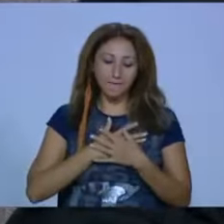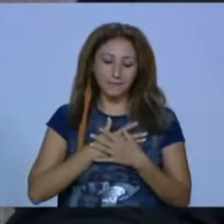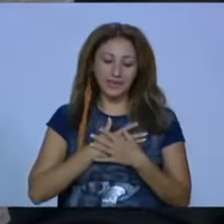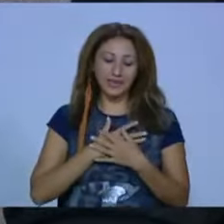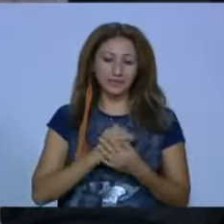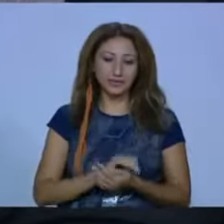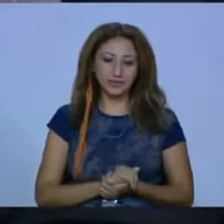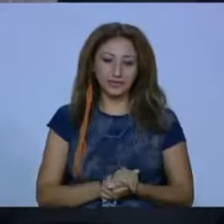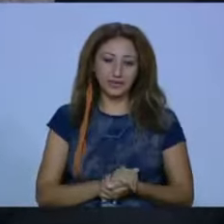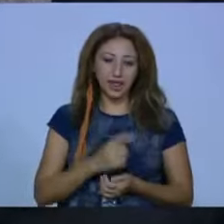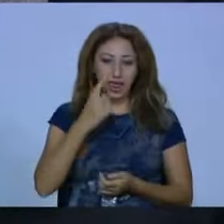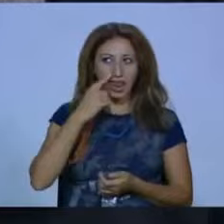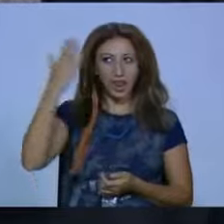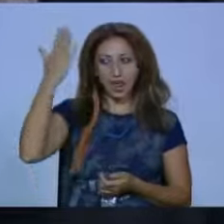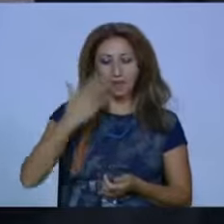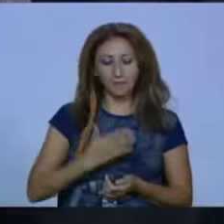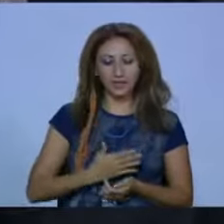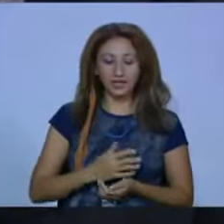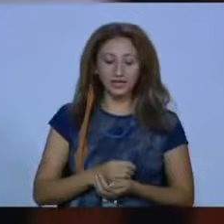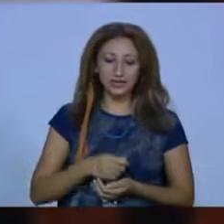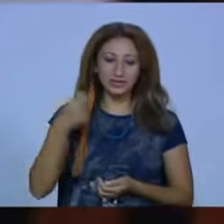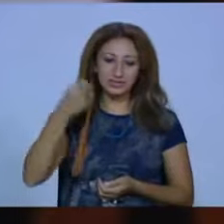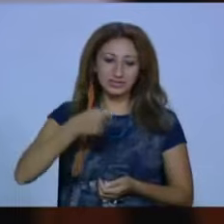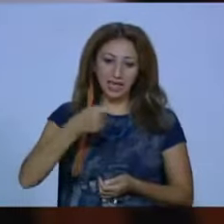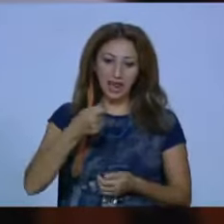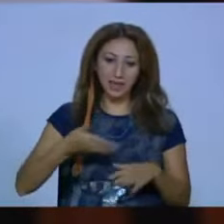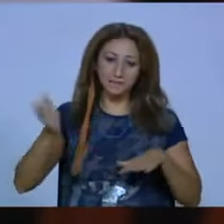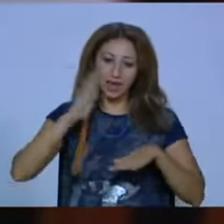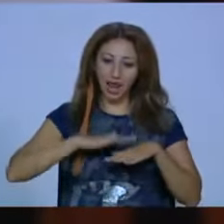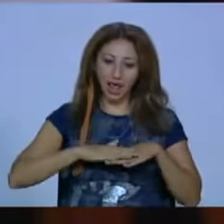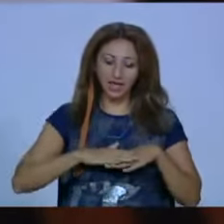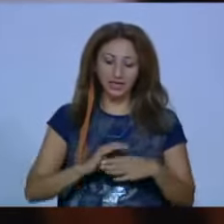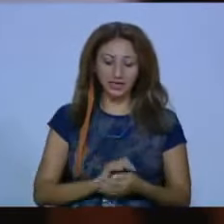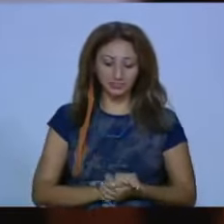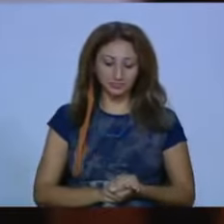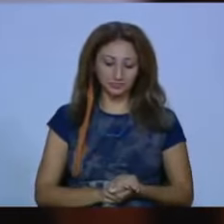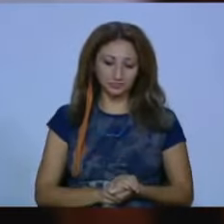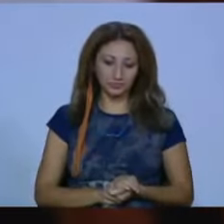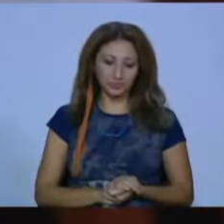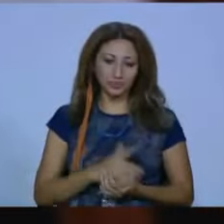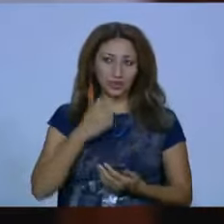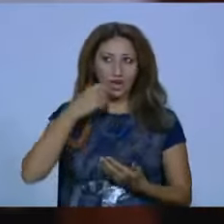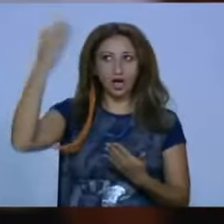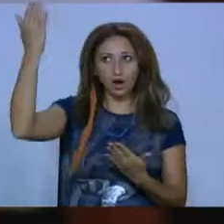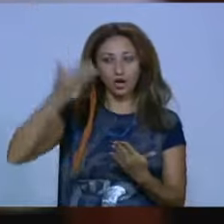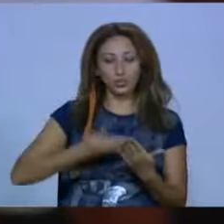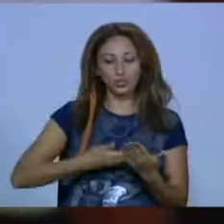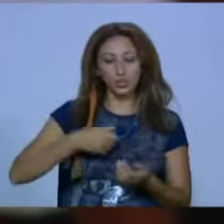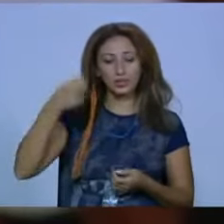محمد يا نبي سلام عليك، يا